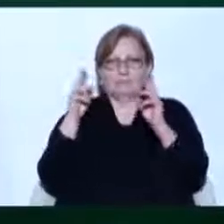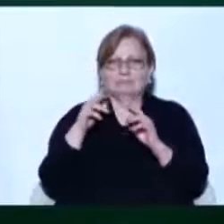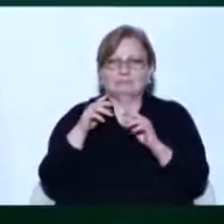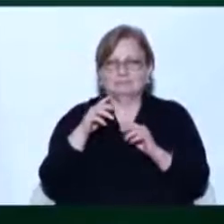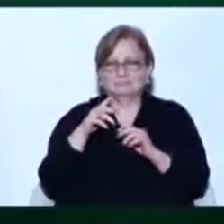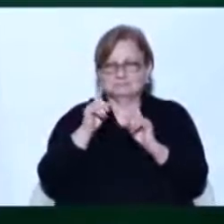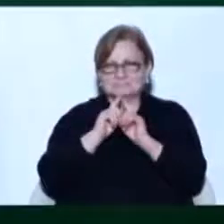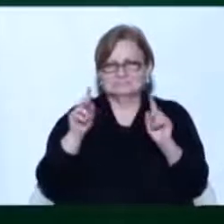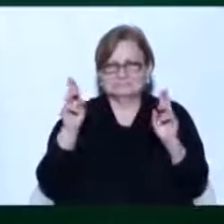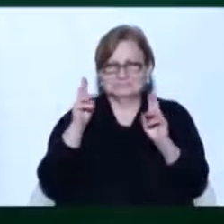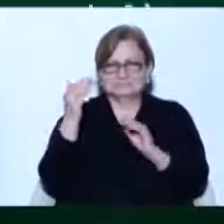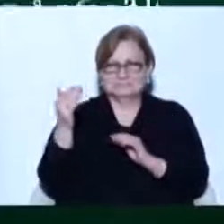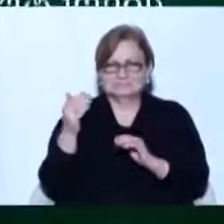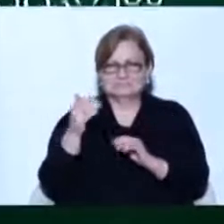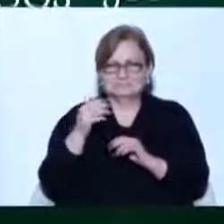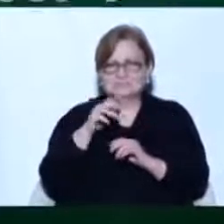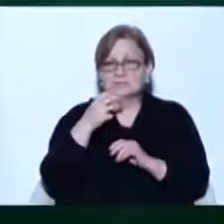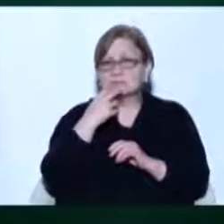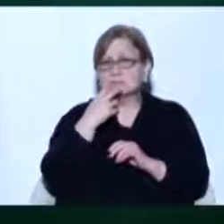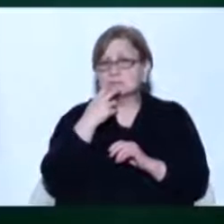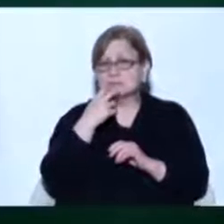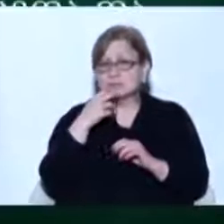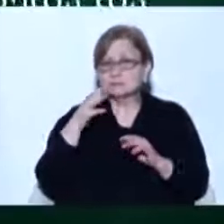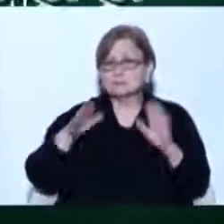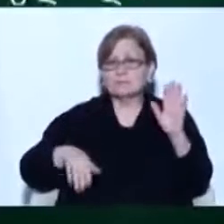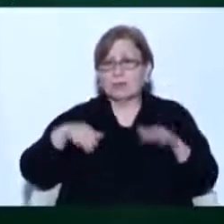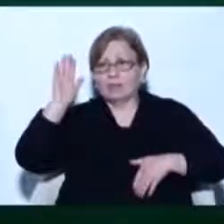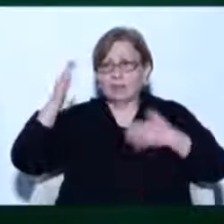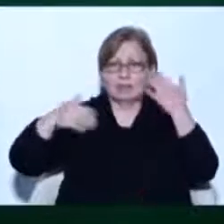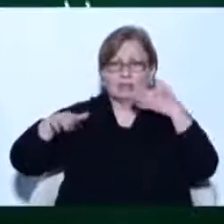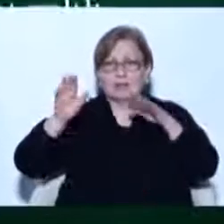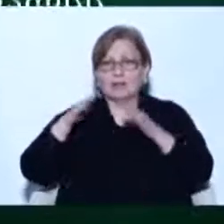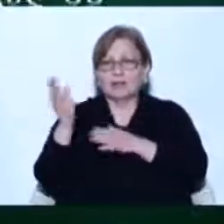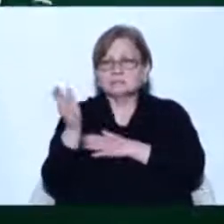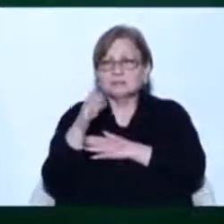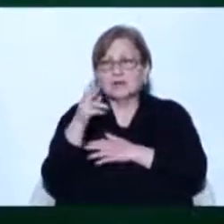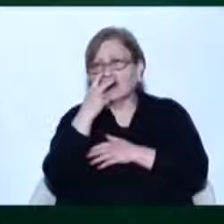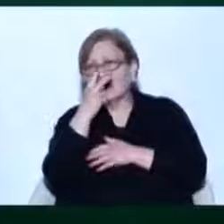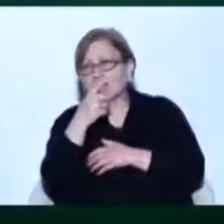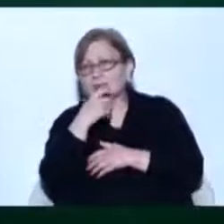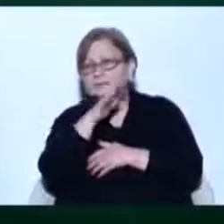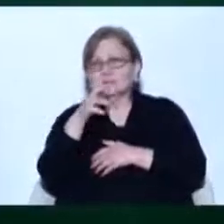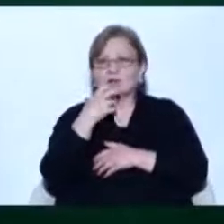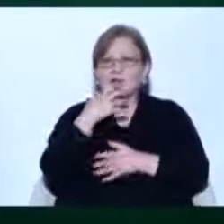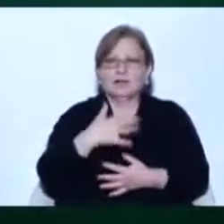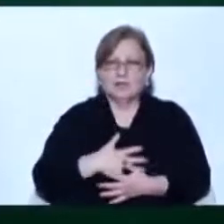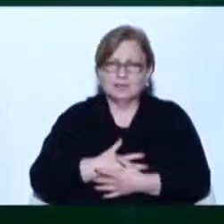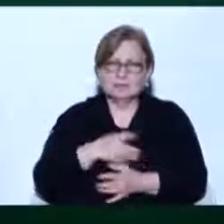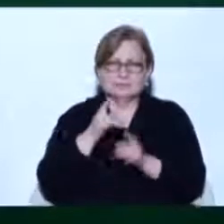ასრულებდა. ისე სასაცილოდ იქნევდა ხელფეხს, თევზების სიცილით